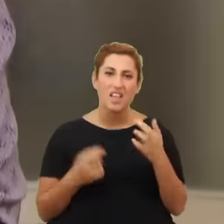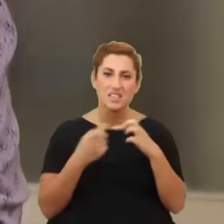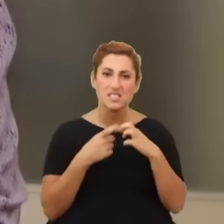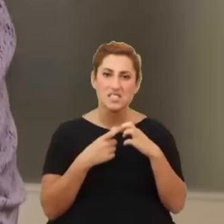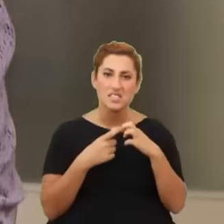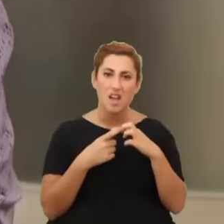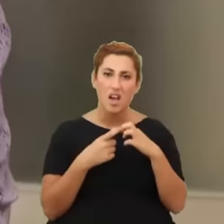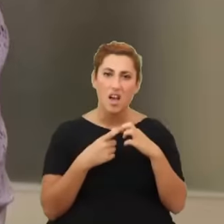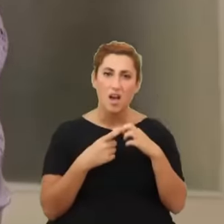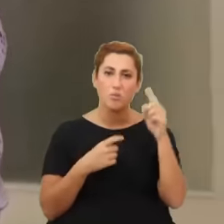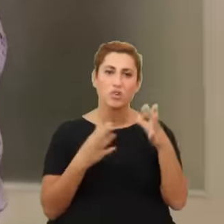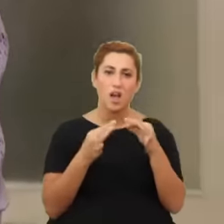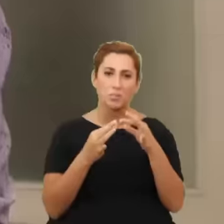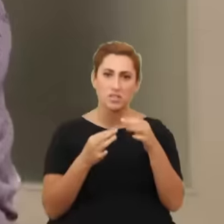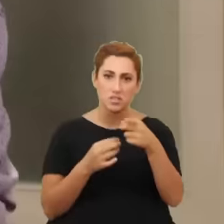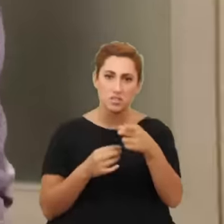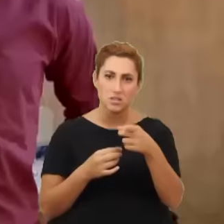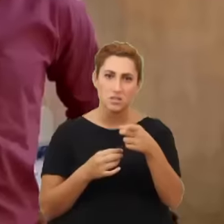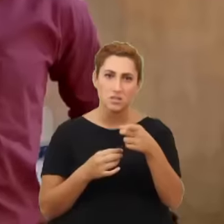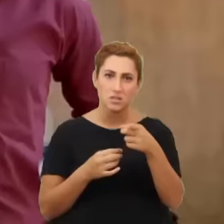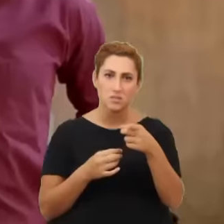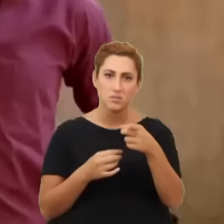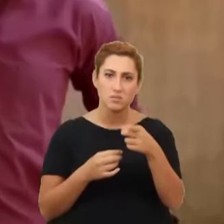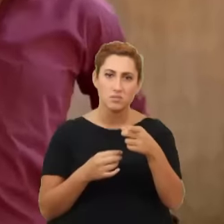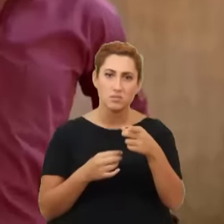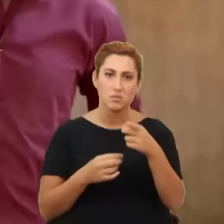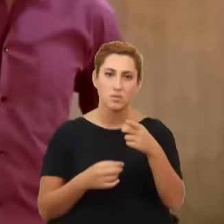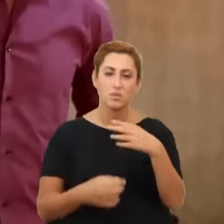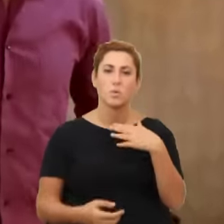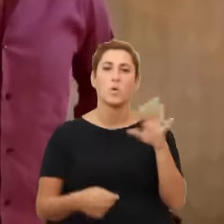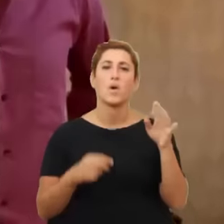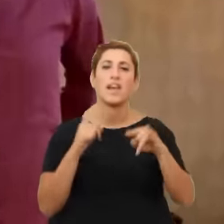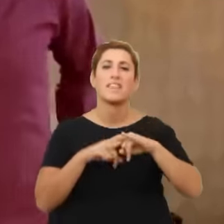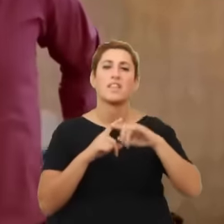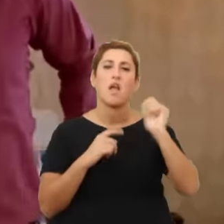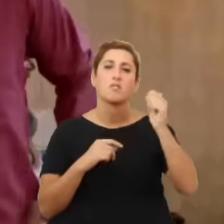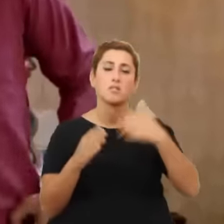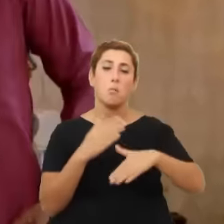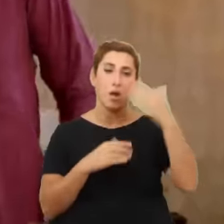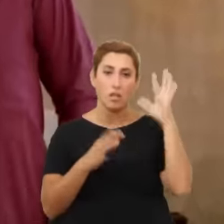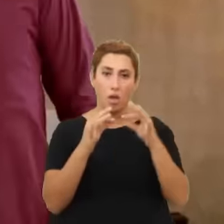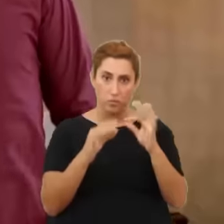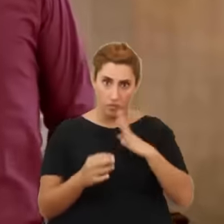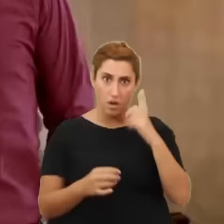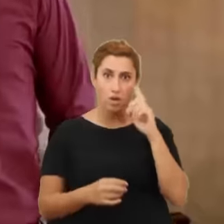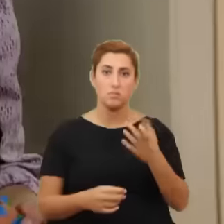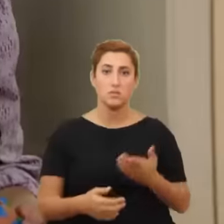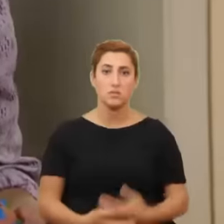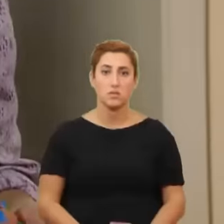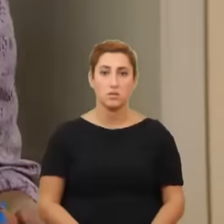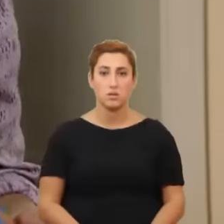Rıza, bu yapıştırıcıdır. Ya Hititler döneminde yapıştırıcı var mıydı